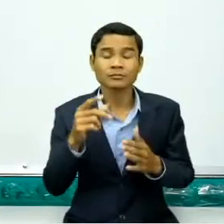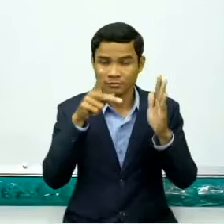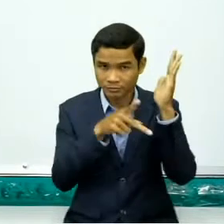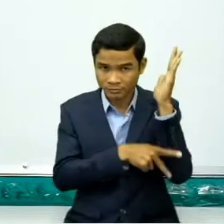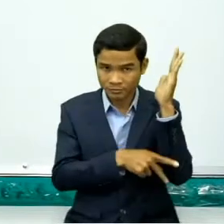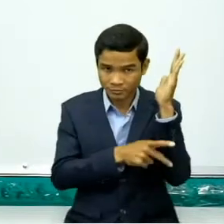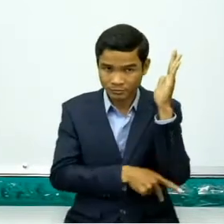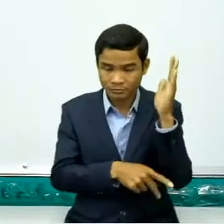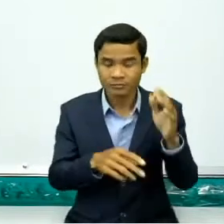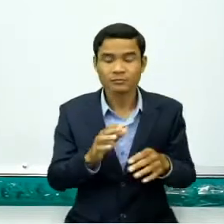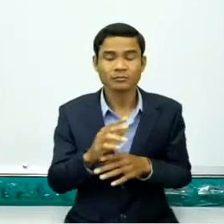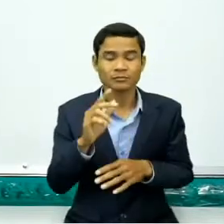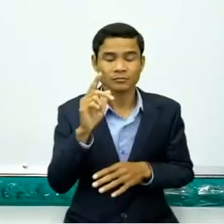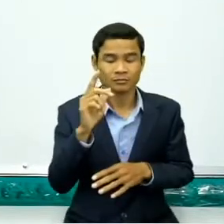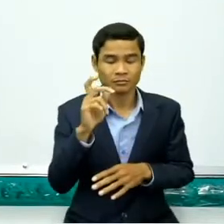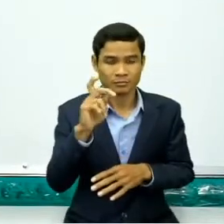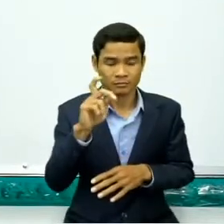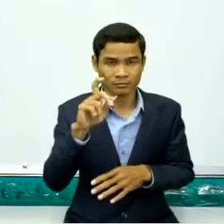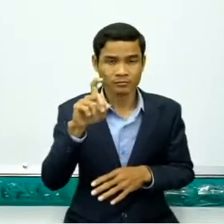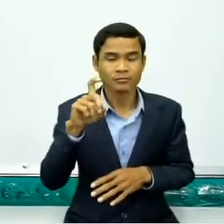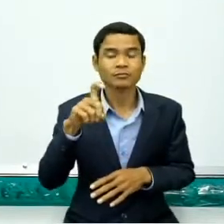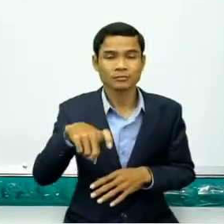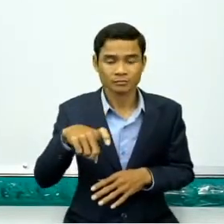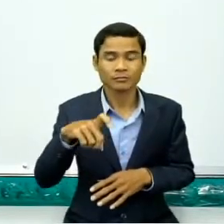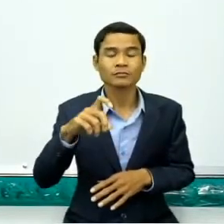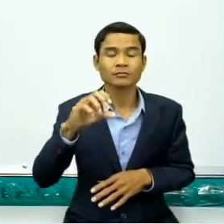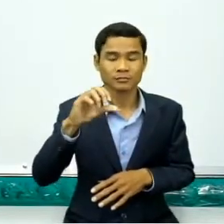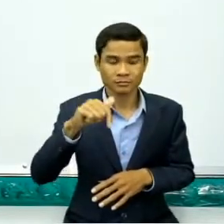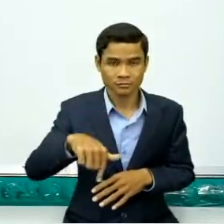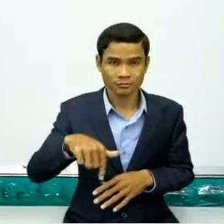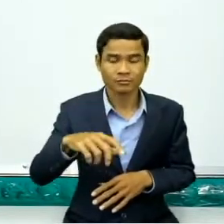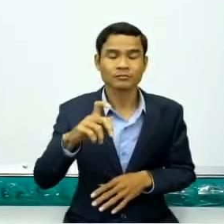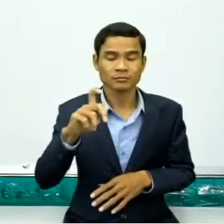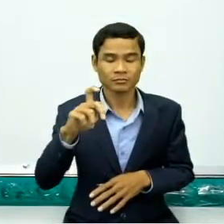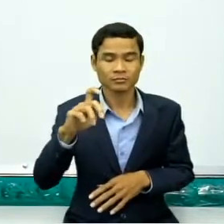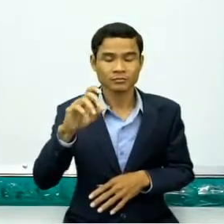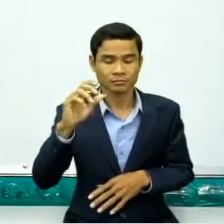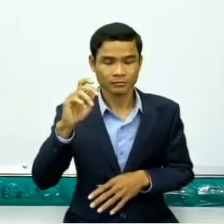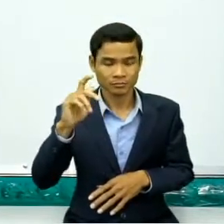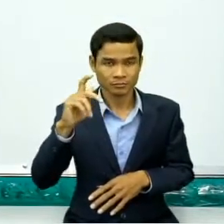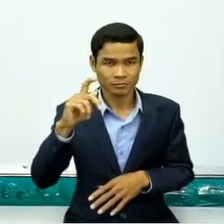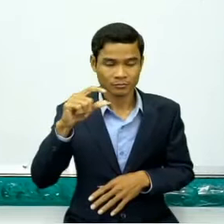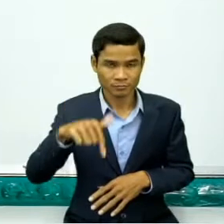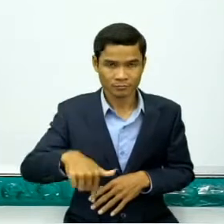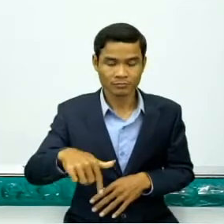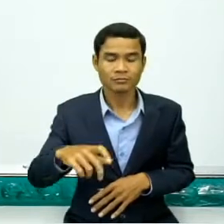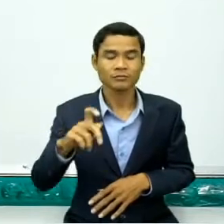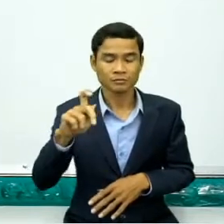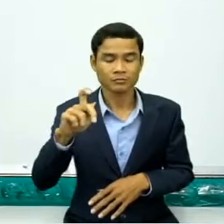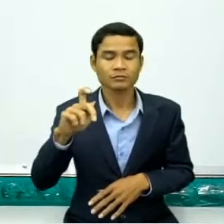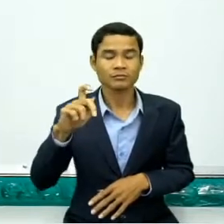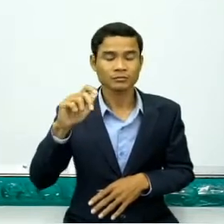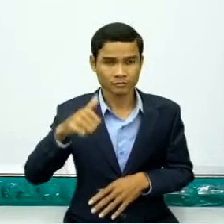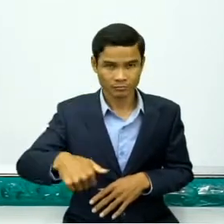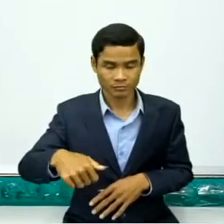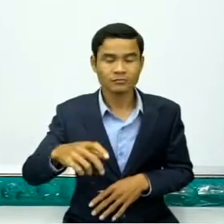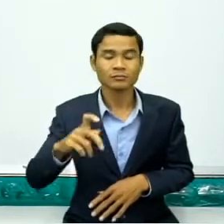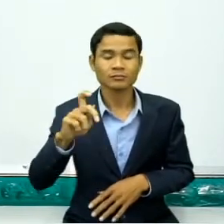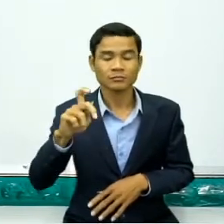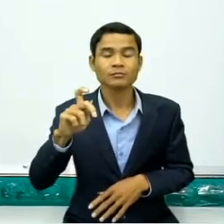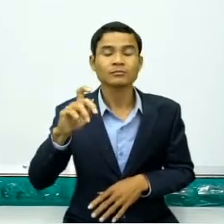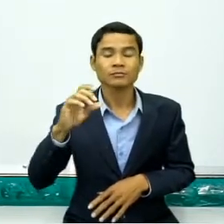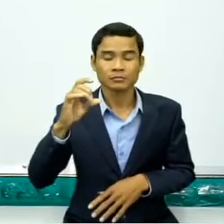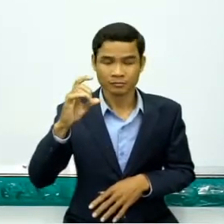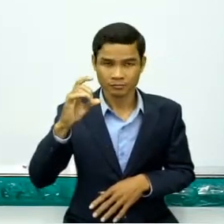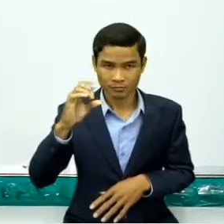chướng, ngỡ, phí chó, phí nhó, phí nó, phí lầu. Mê riêng này